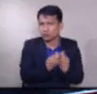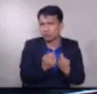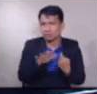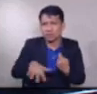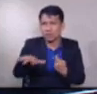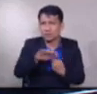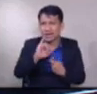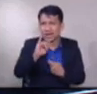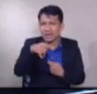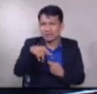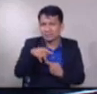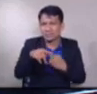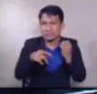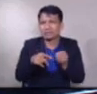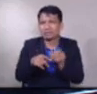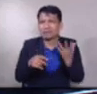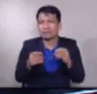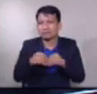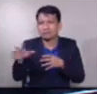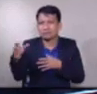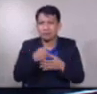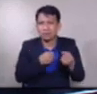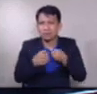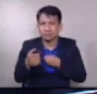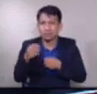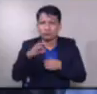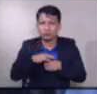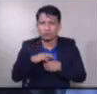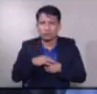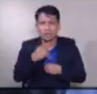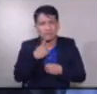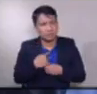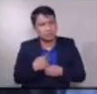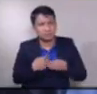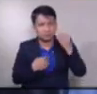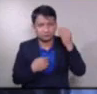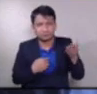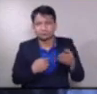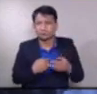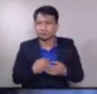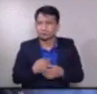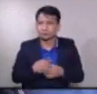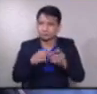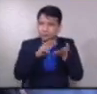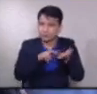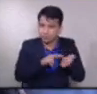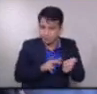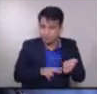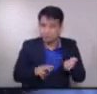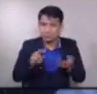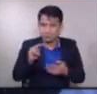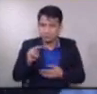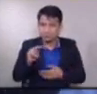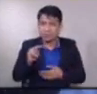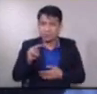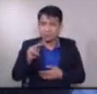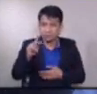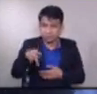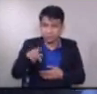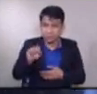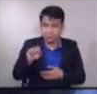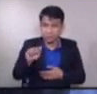ang nakikita mong makakalap mong boto? According to the latest survey ng ating NSO